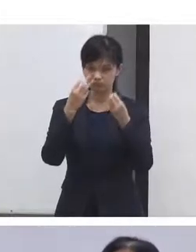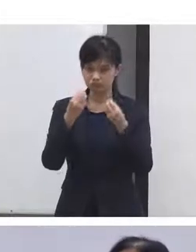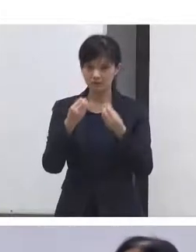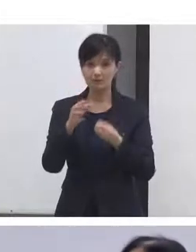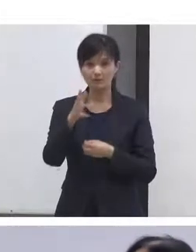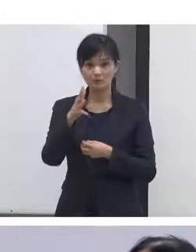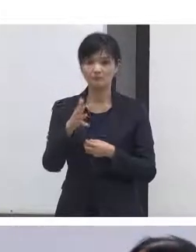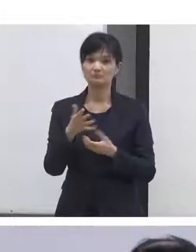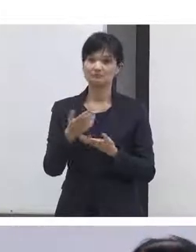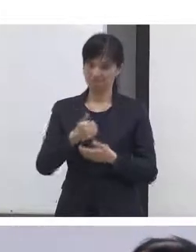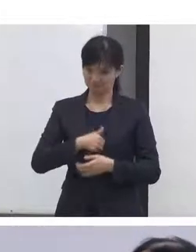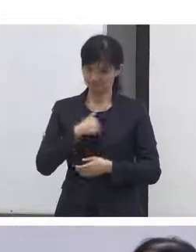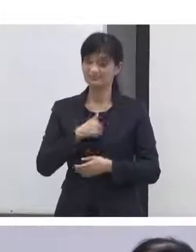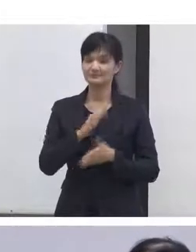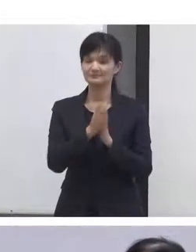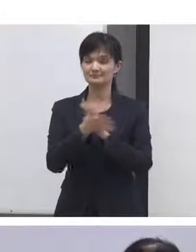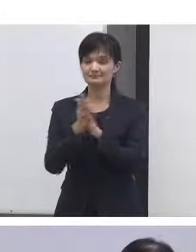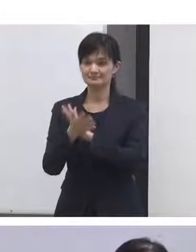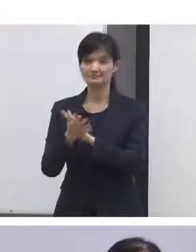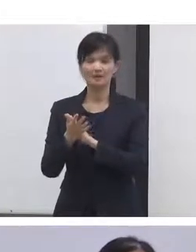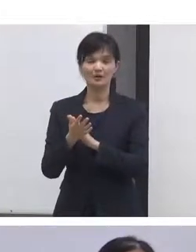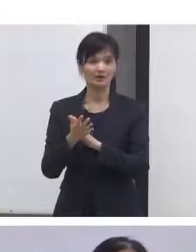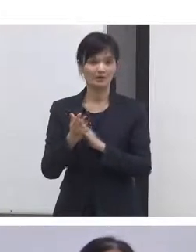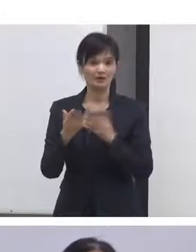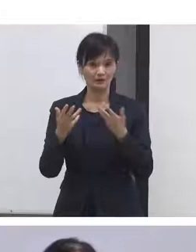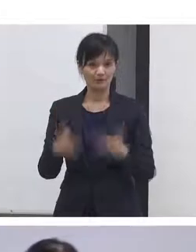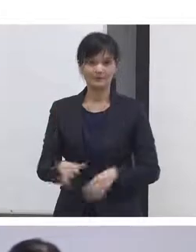有没有其他人要讲这一题？ 对。